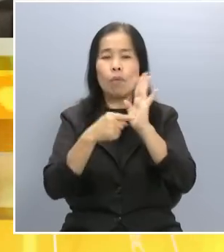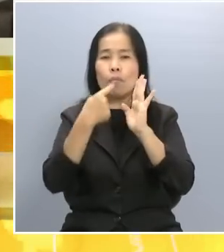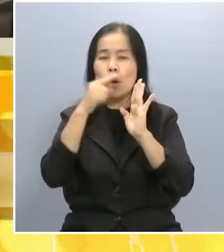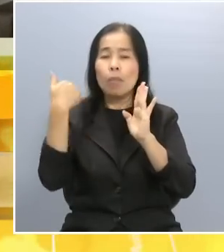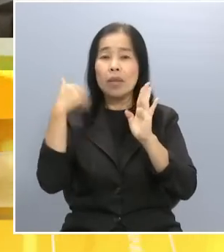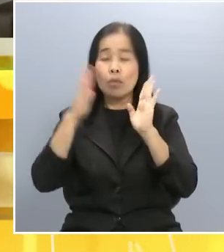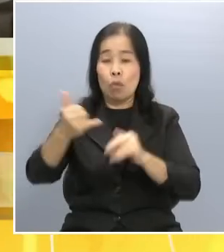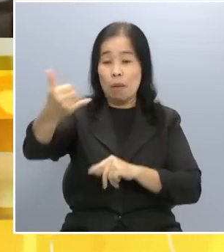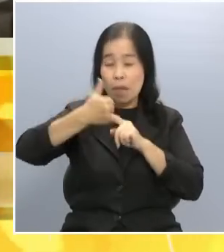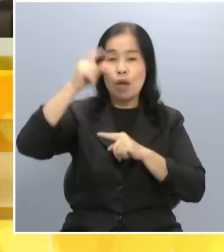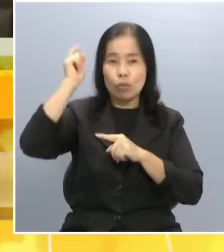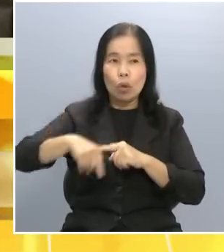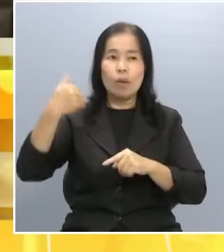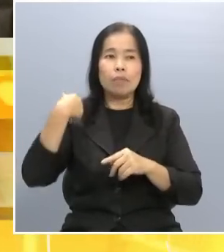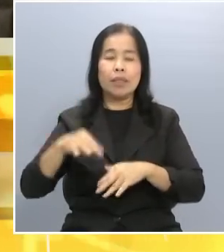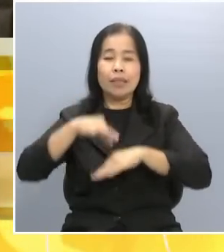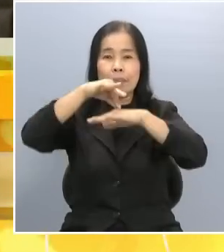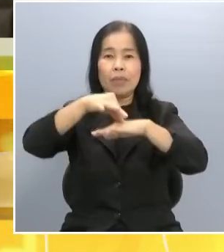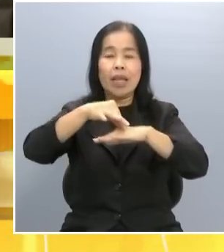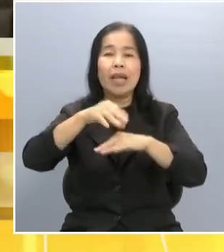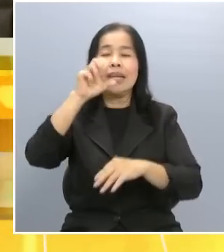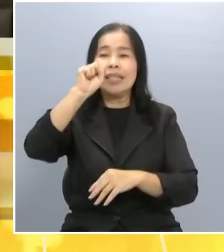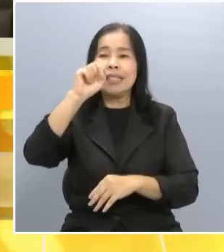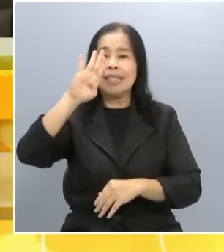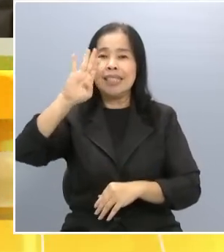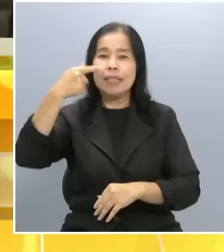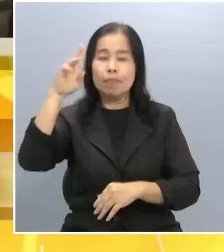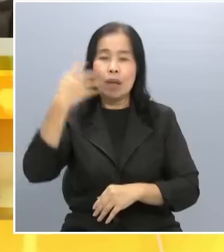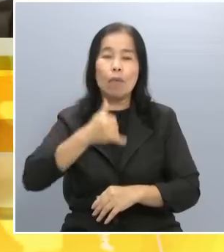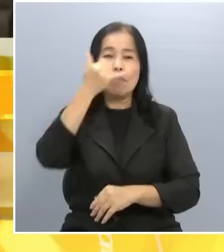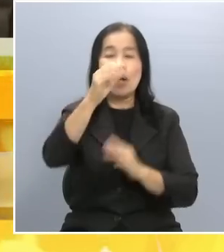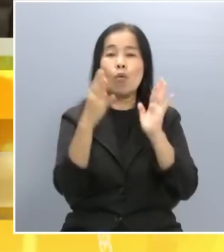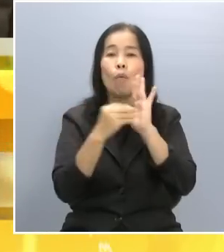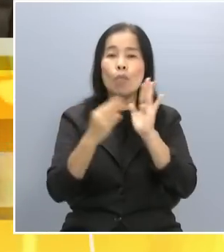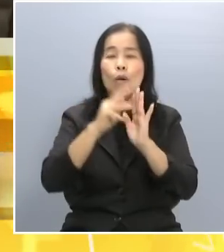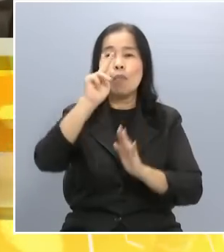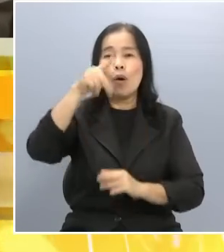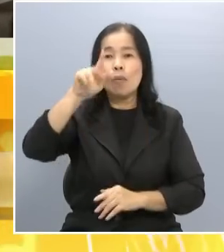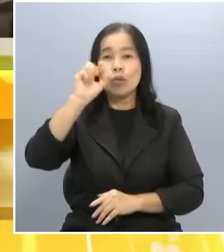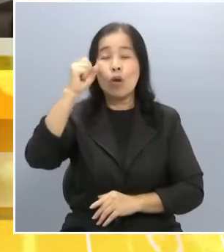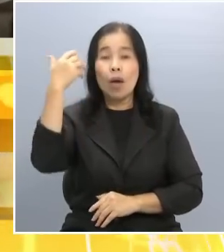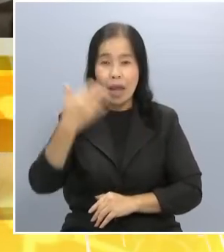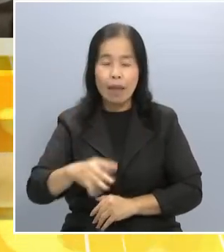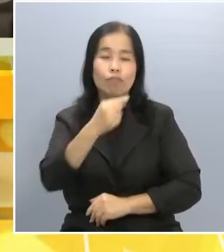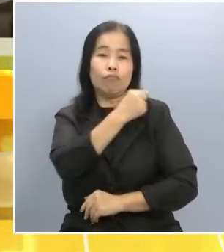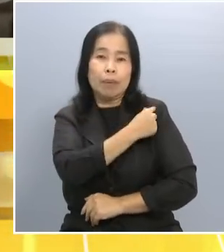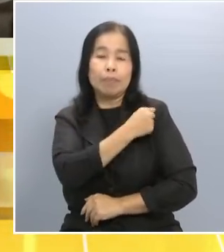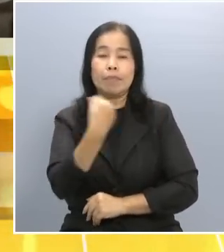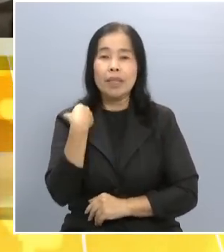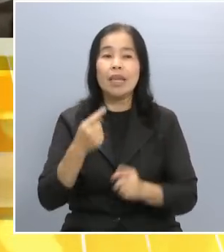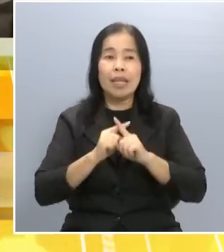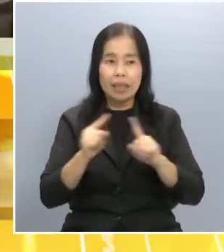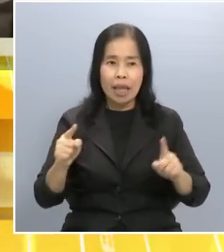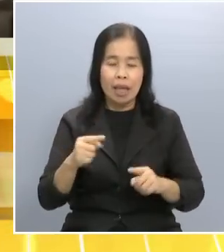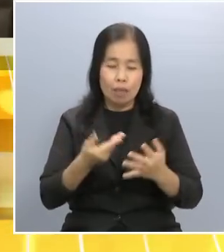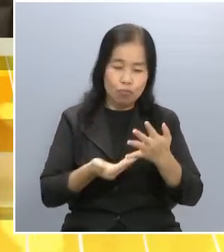ลักษณะเนี้ยจะต้องบรรจุเป็นสิบตำรวจตรีก่อนแล้วก็ไปอบรมก.สจากนั้นจะได้ยศร้อยตำรวจตรีแต่ประเด็นที่เลื่อนยศขึ้นมา